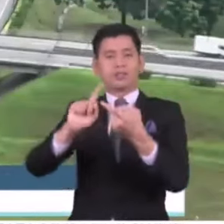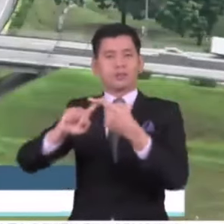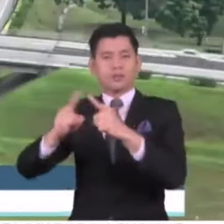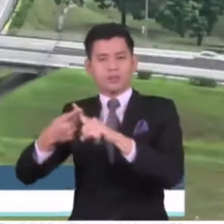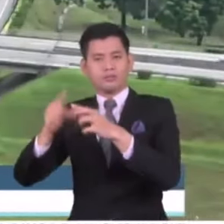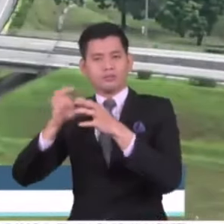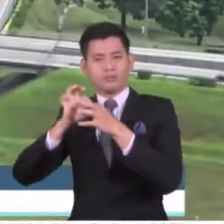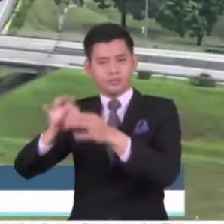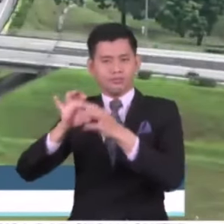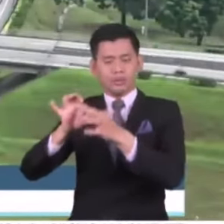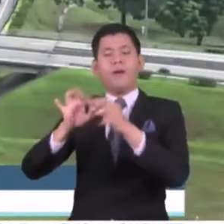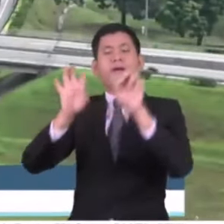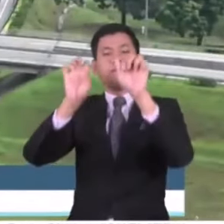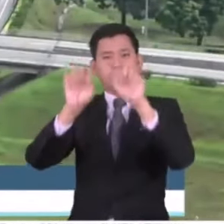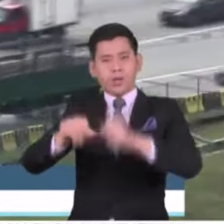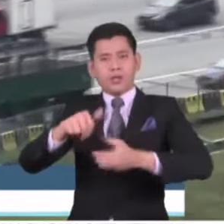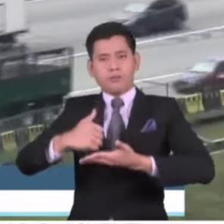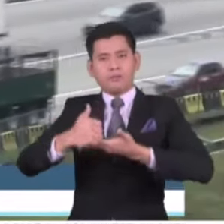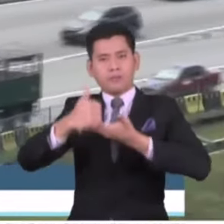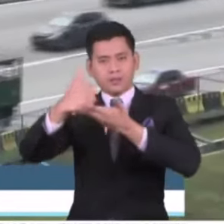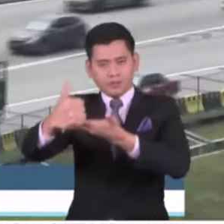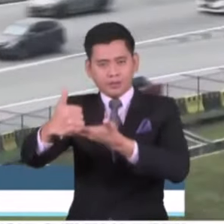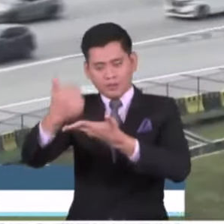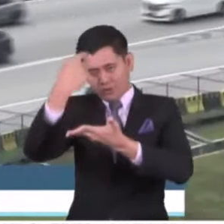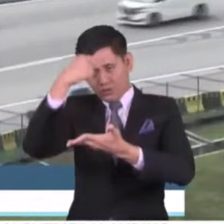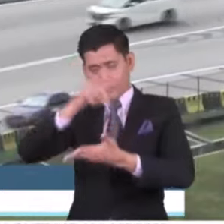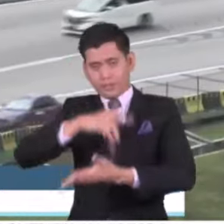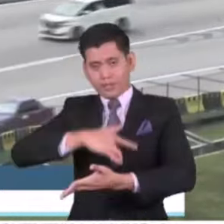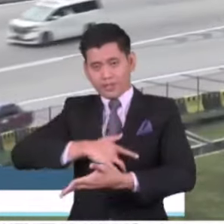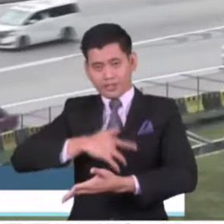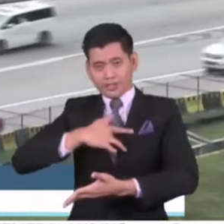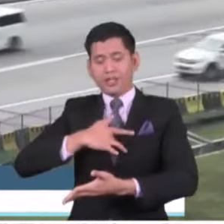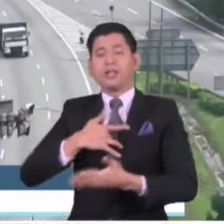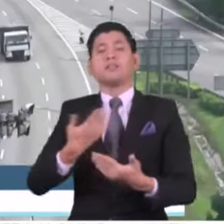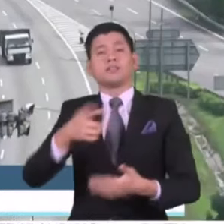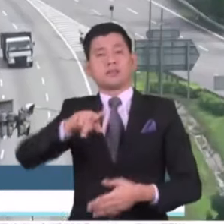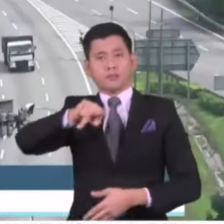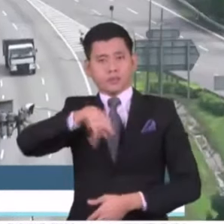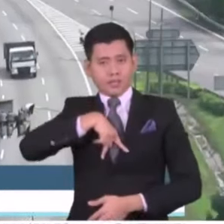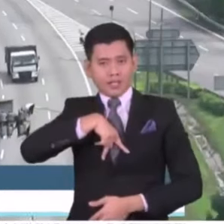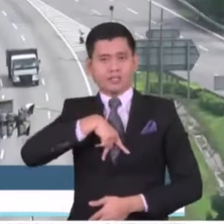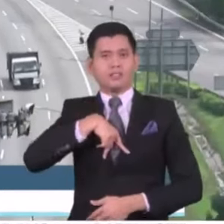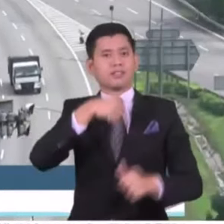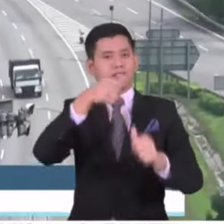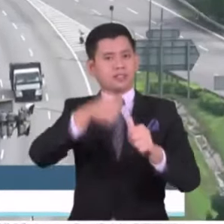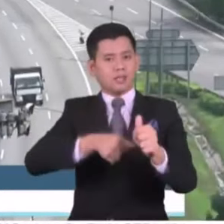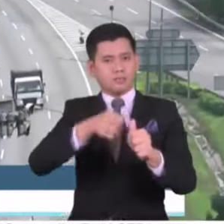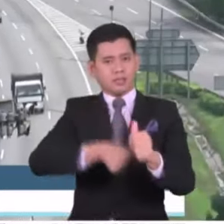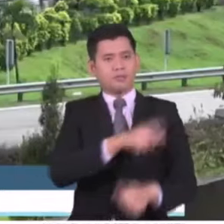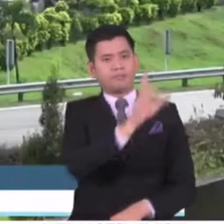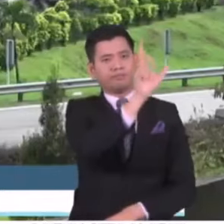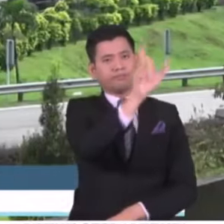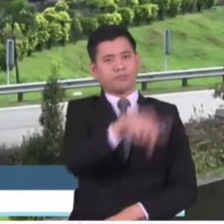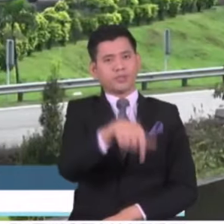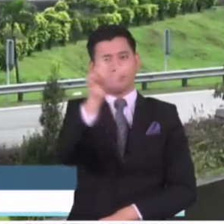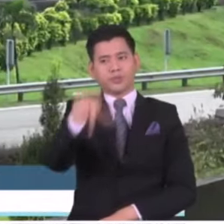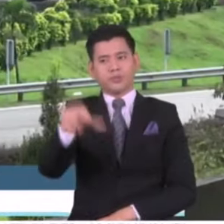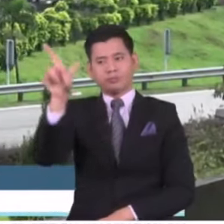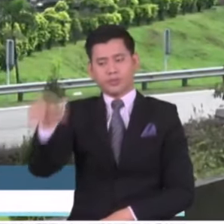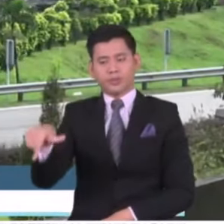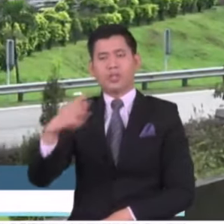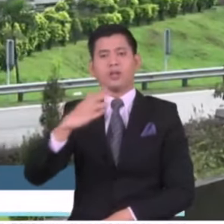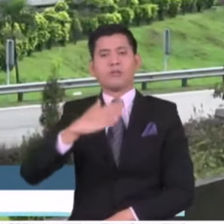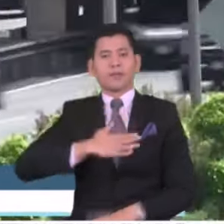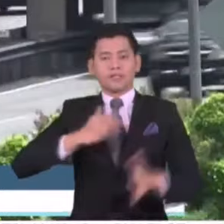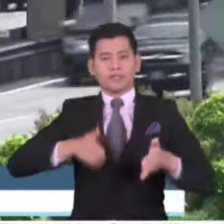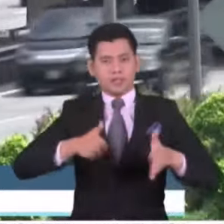yang secara tidak langsung menyumbang kepada perasaan sifat kepunyaan dalam jiwa rakyat. My Jalan bakal dilancarkan